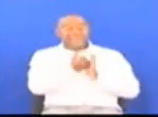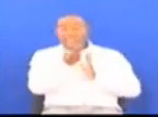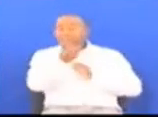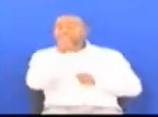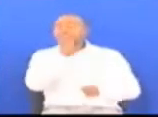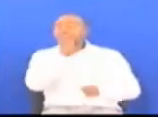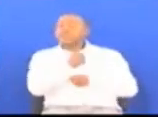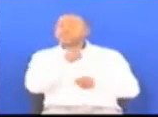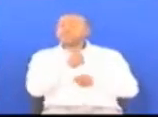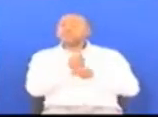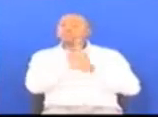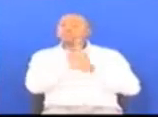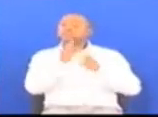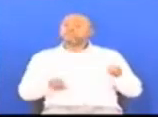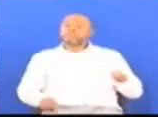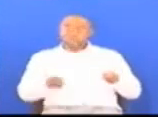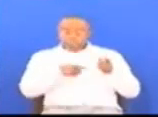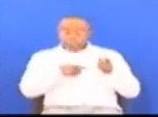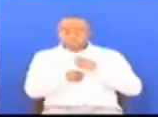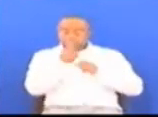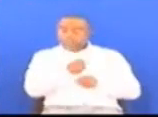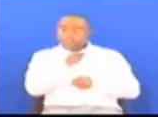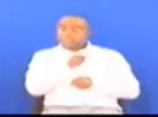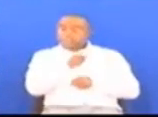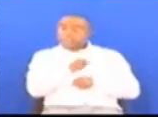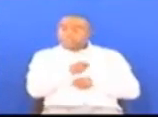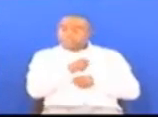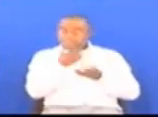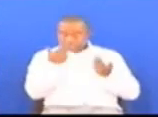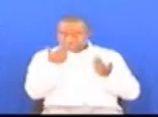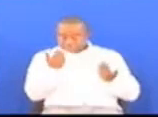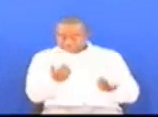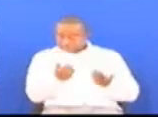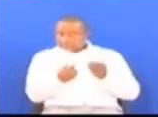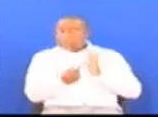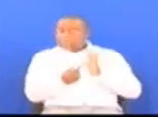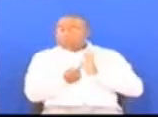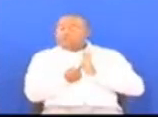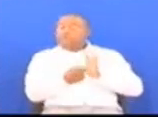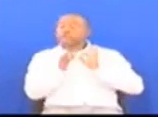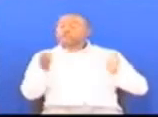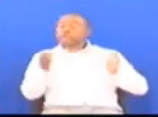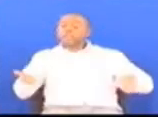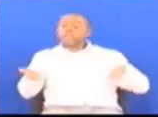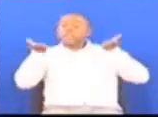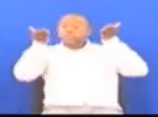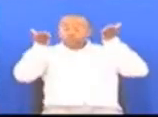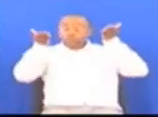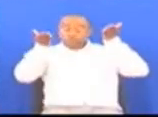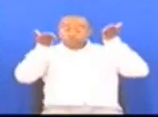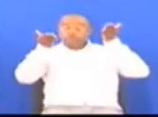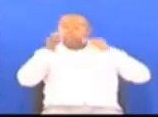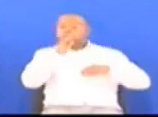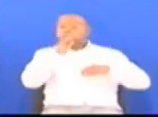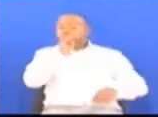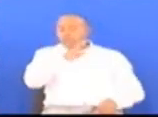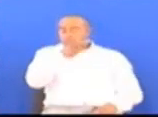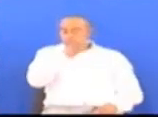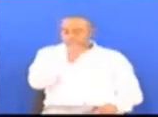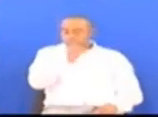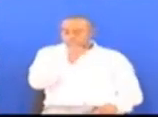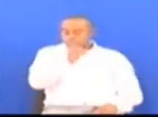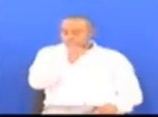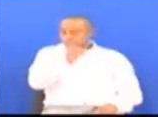nzuri ya bajeti yenye muonekano mzuri wa maendeleo katika 2021. Wewe